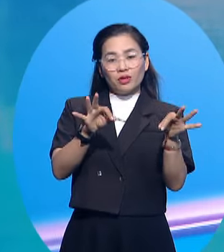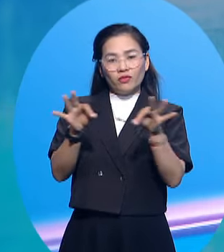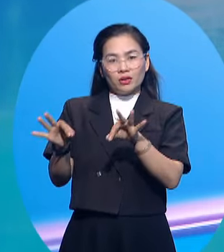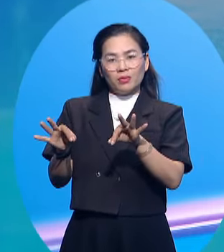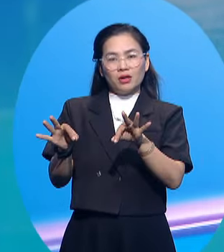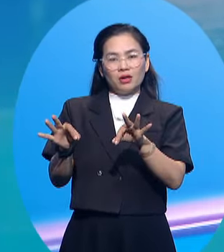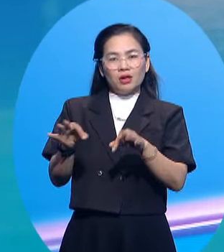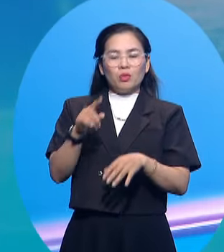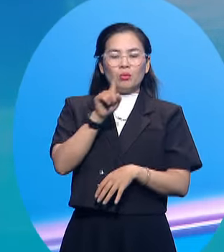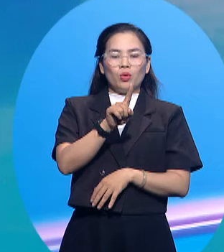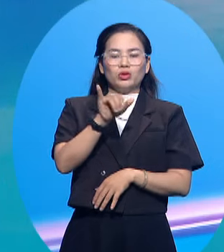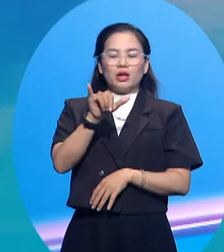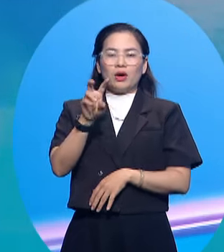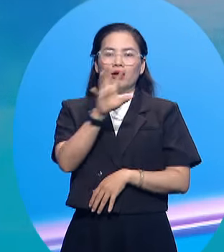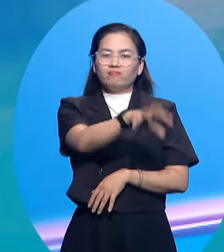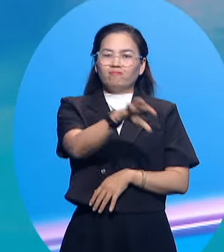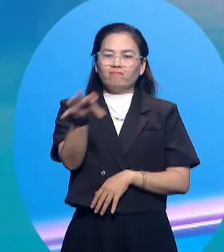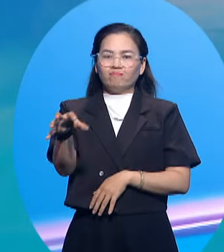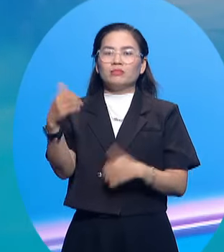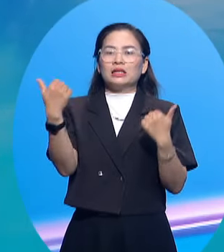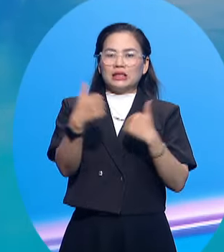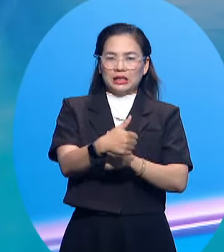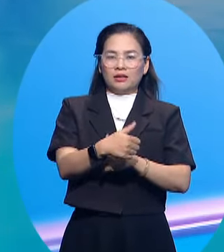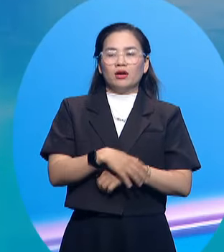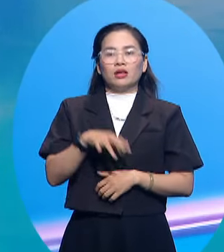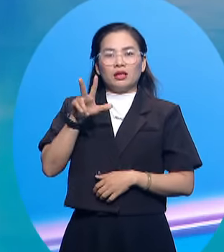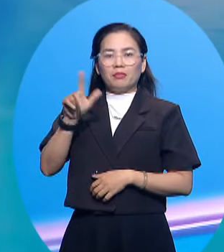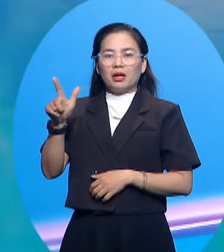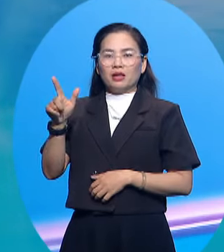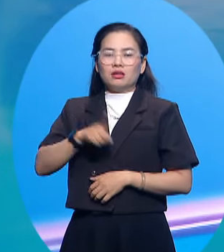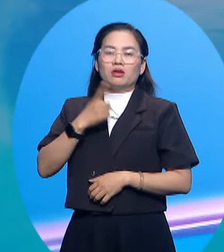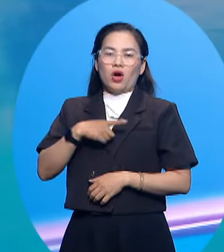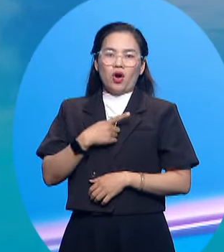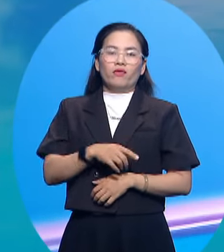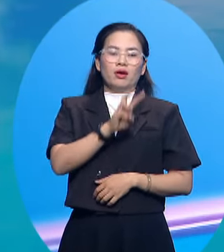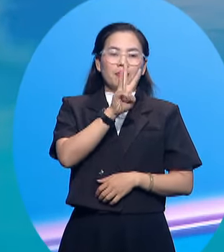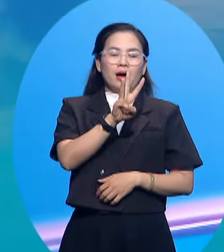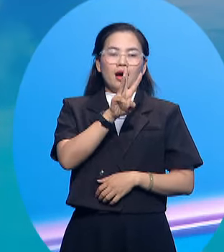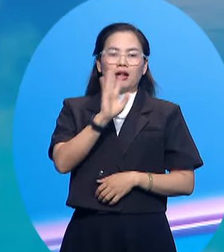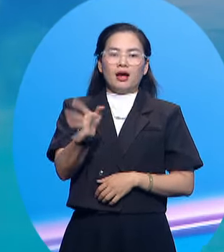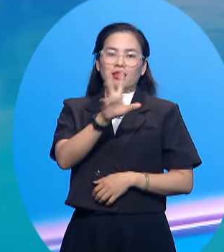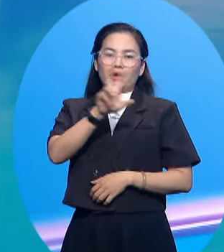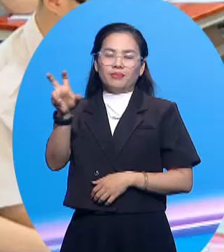hoạch 162 điểm thi, trong đó có 87 điểm thi có thí sinh tự do với tổng số 3.800 phòng thi.